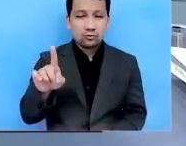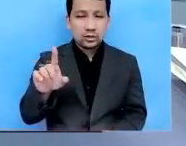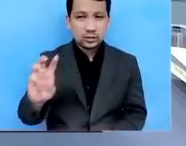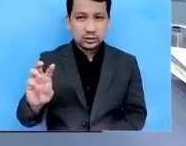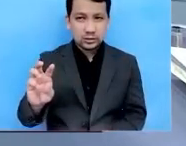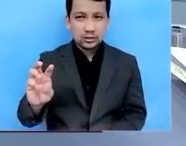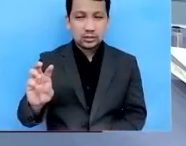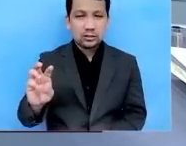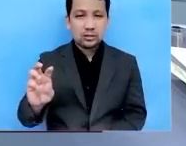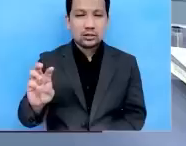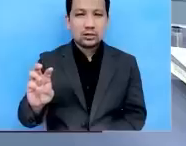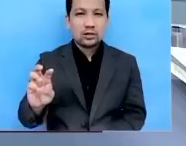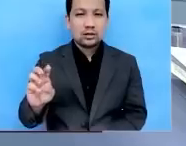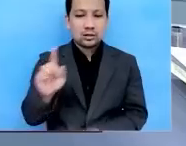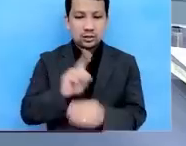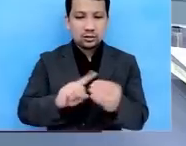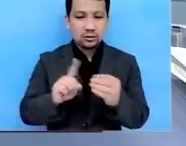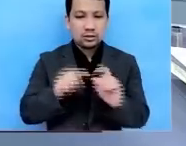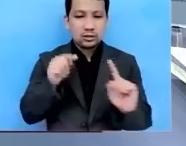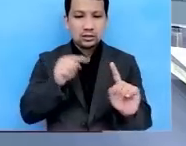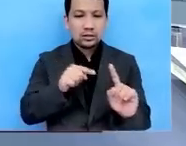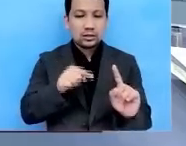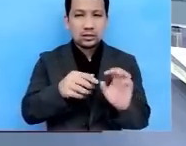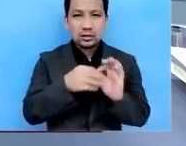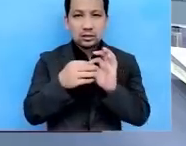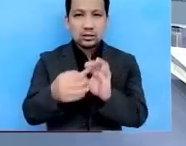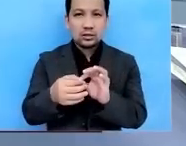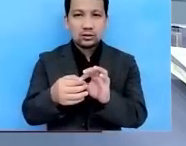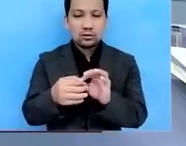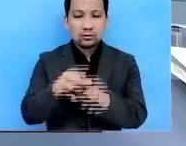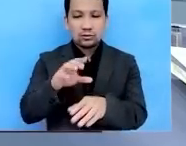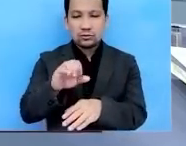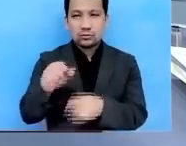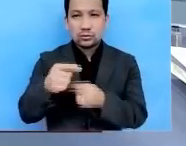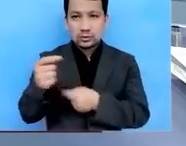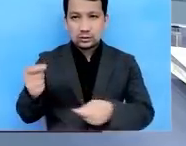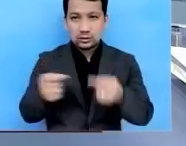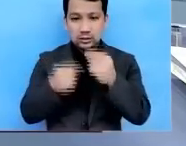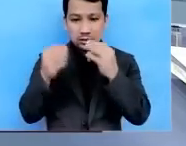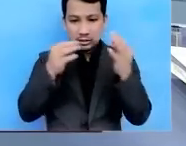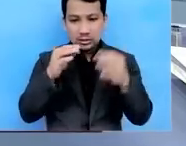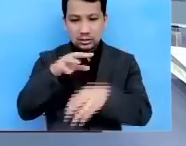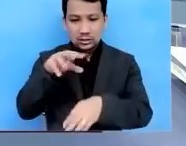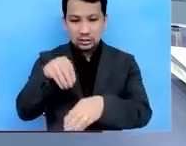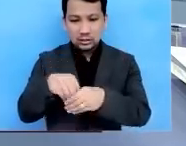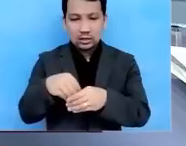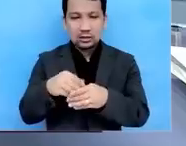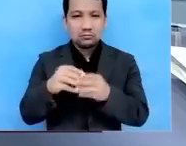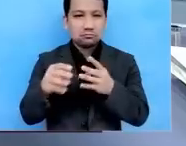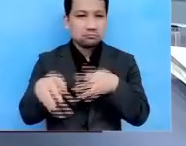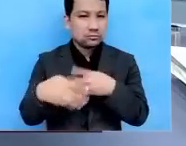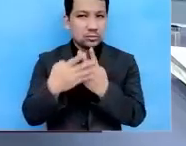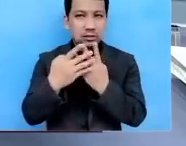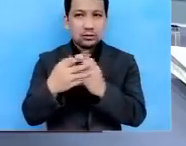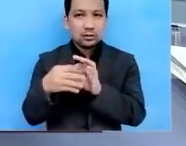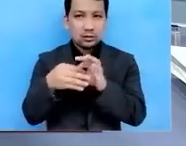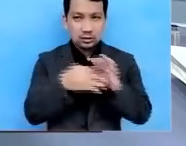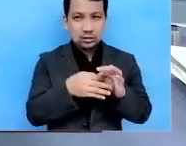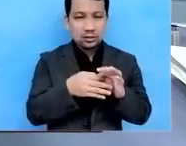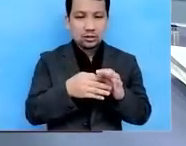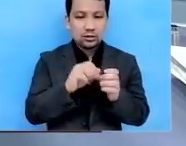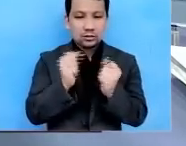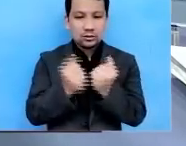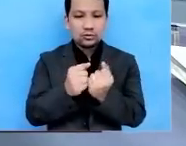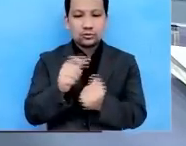17-167. Dito inaakusa si De Lima ng conspiracy to trade drugs sa Bilibid Prison. Nakaangkla po ito sa Section 26